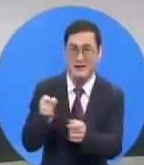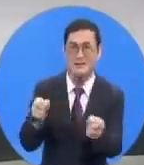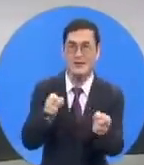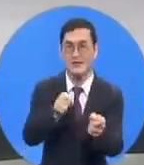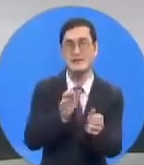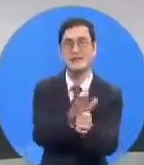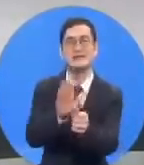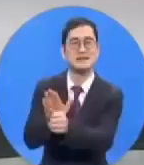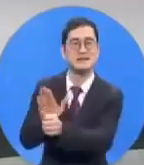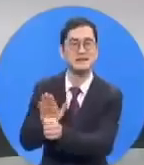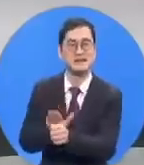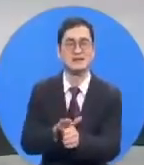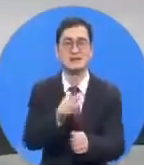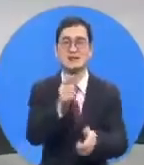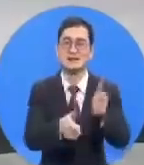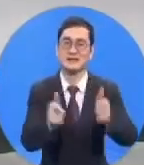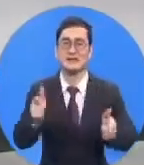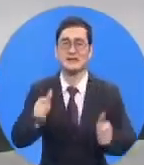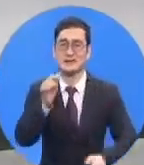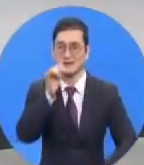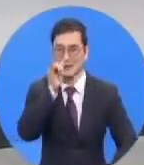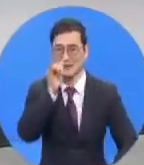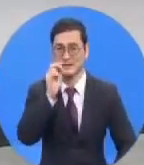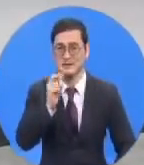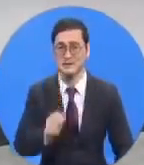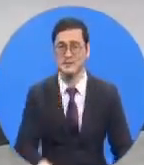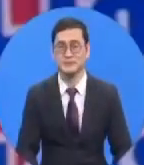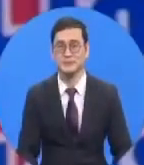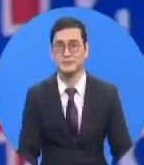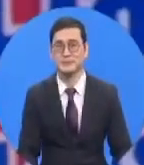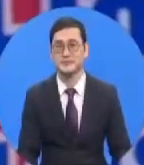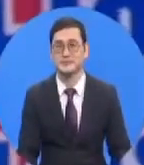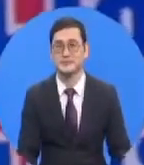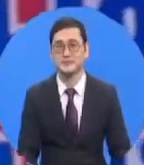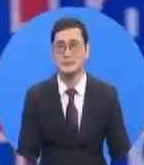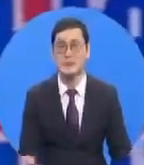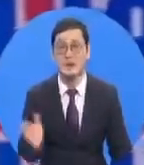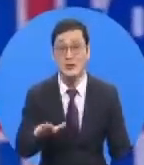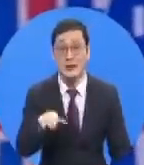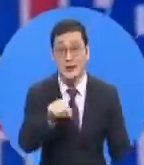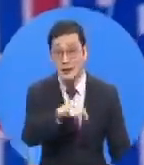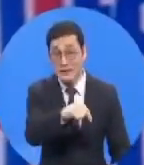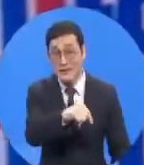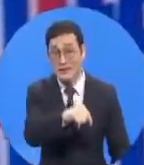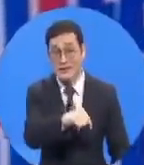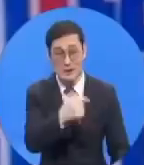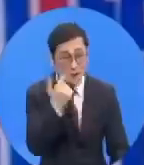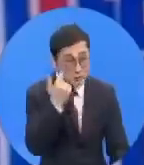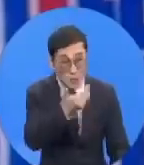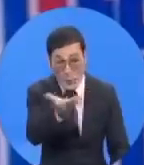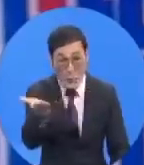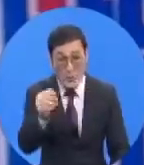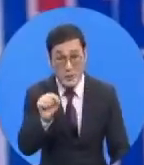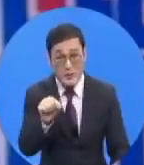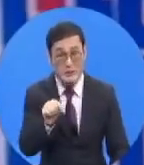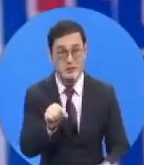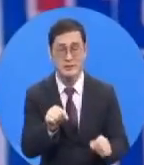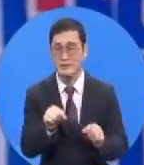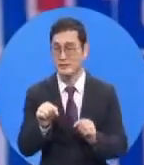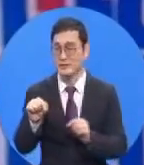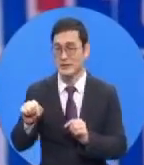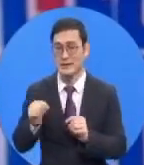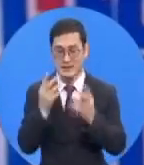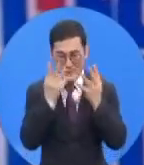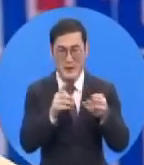물론 뭐 전반적으로 이제 사면론과 관련된 각 그 대선 주자들의 입장들은 다 있으니까 그 내용은 반영이